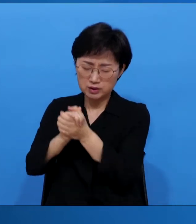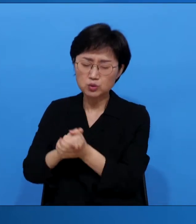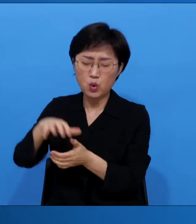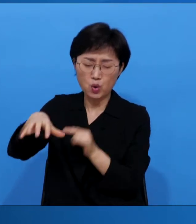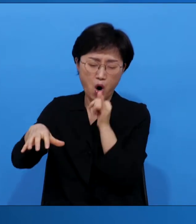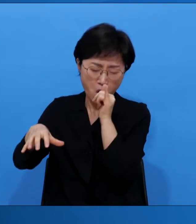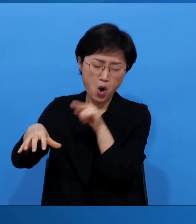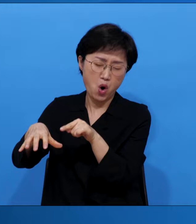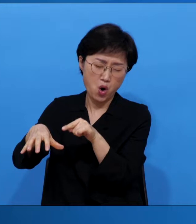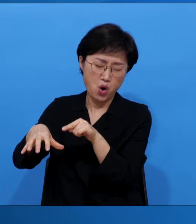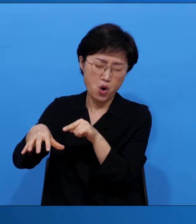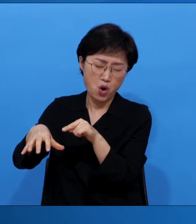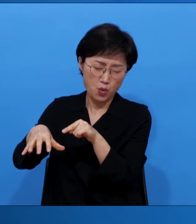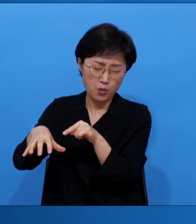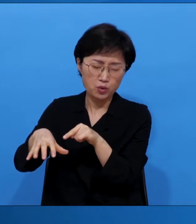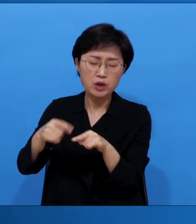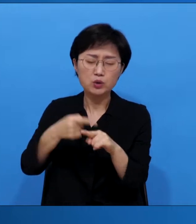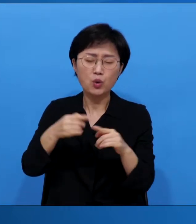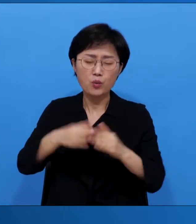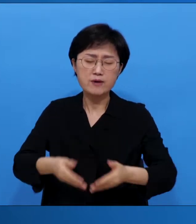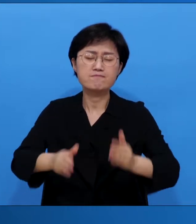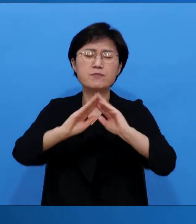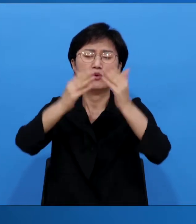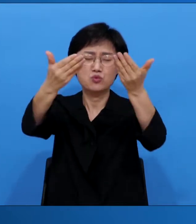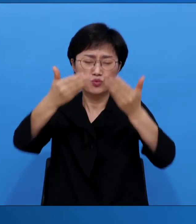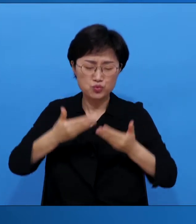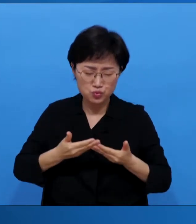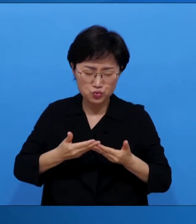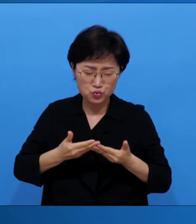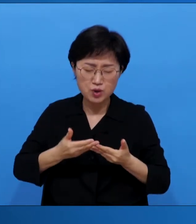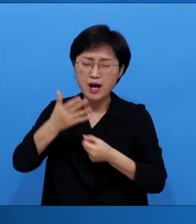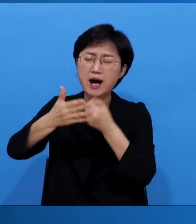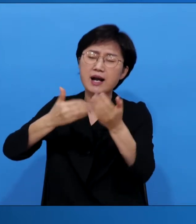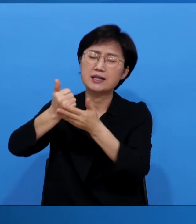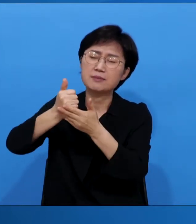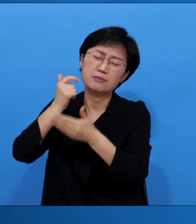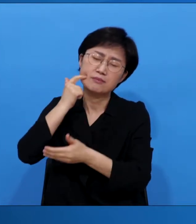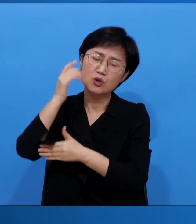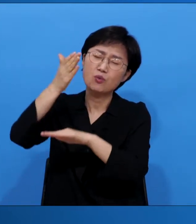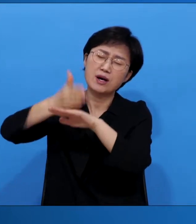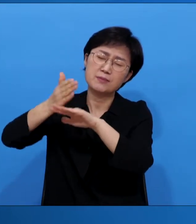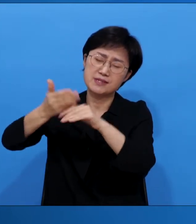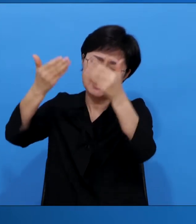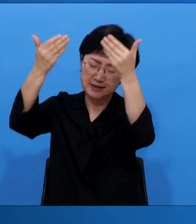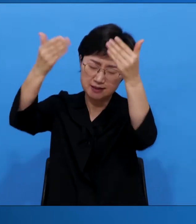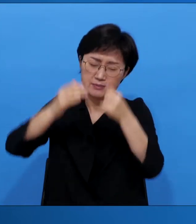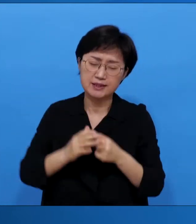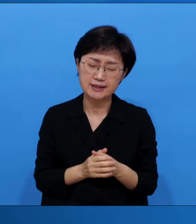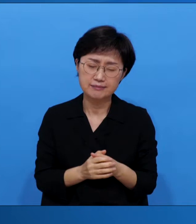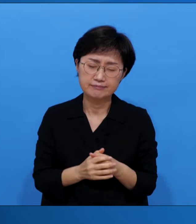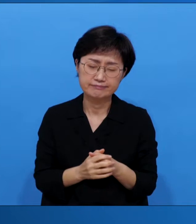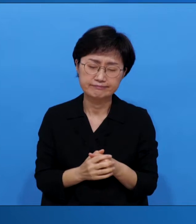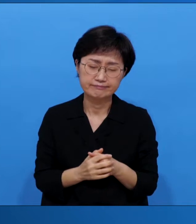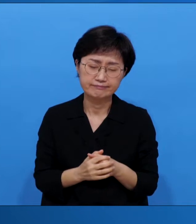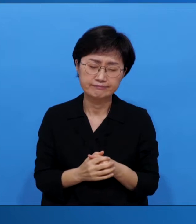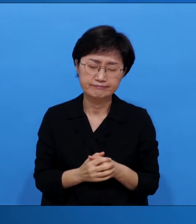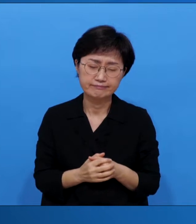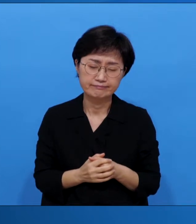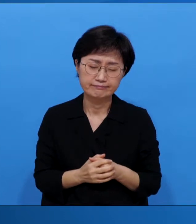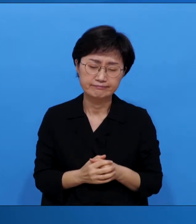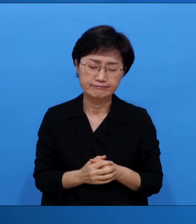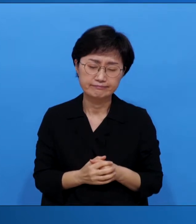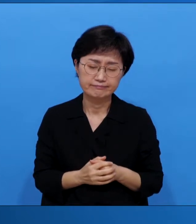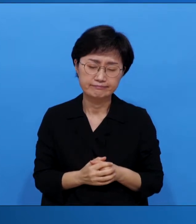주신 하나님께 영광을 올립니다. We give all glory unto you, Lord, for you have raised our church as a witness of only with a courtyard for the